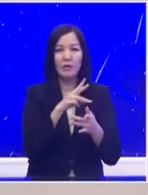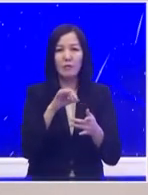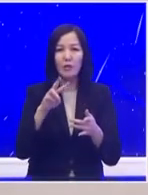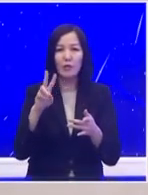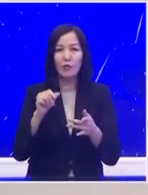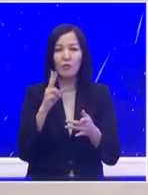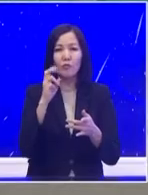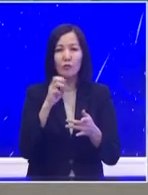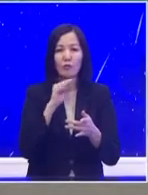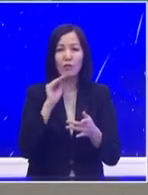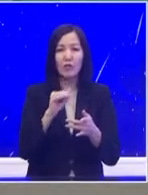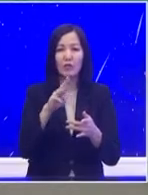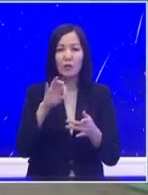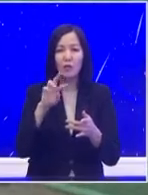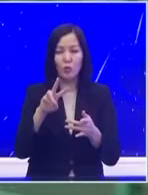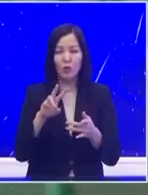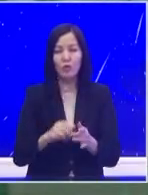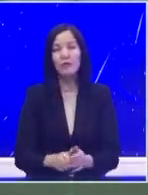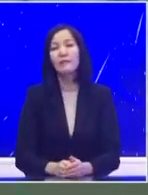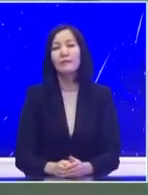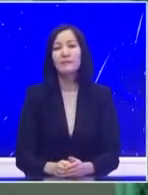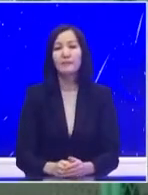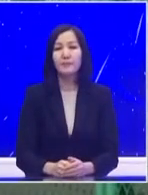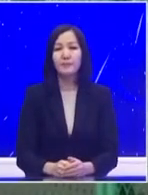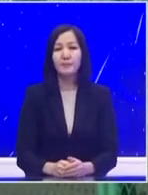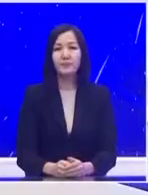1 миллиона 200 тысяч тонн.